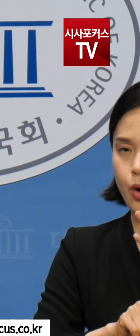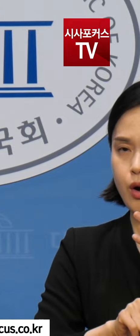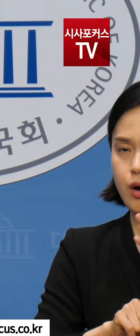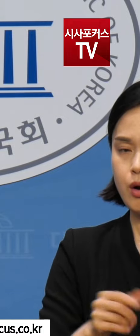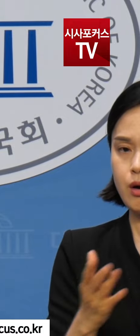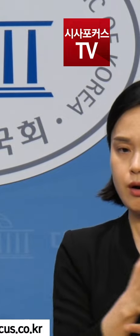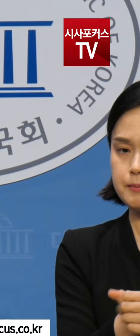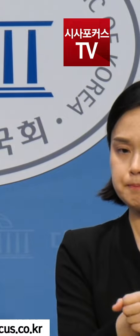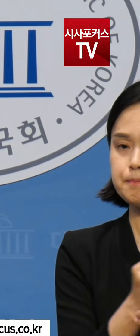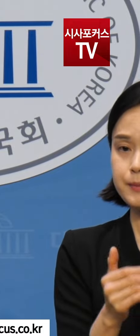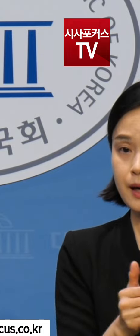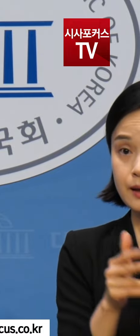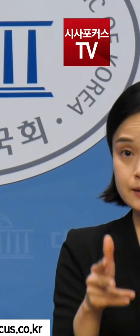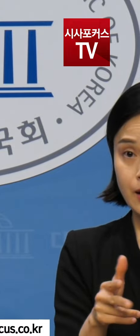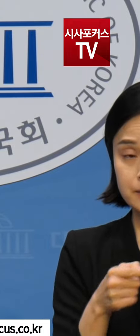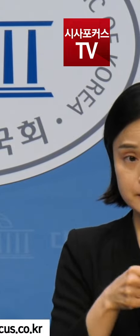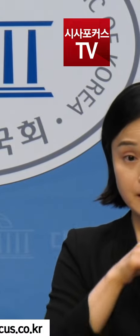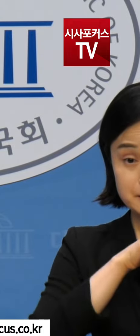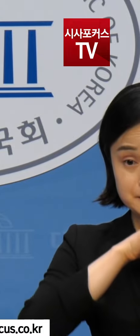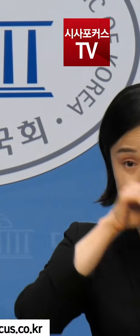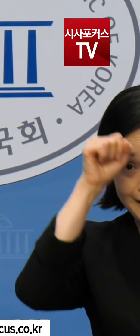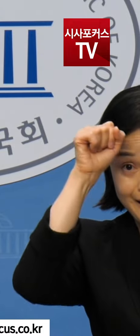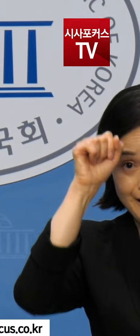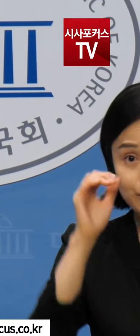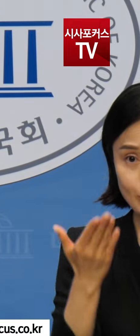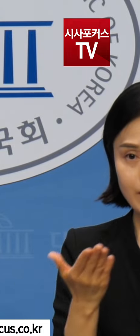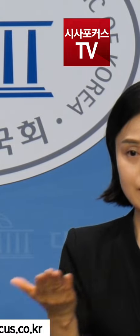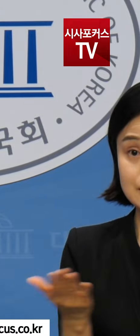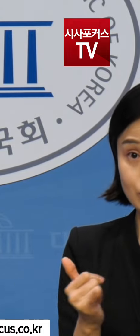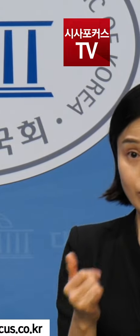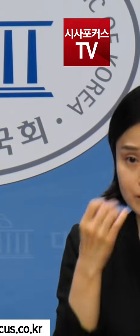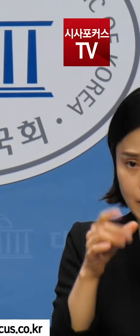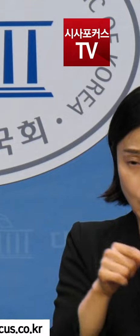저희는 이 사업을 따서 많은 인원과 설비를 투자하고